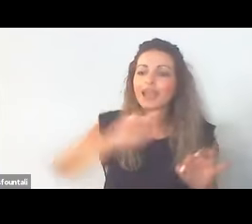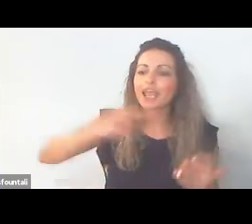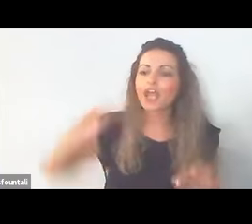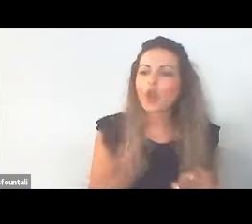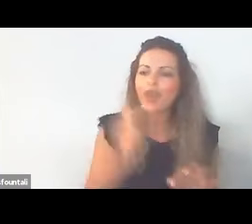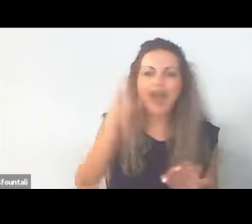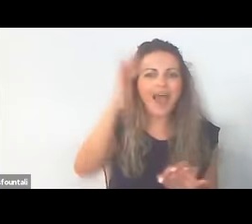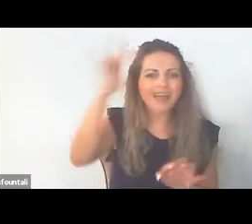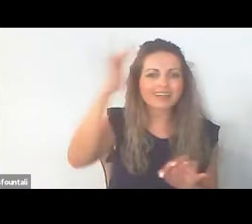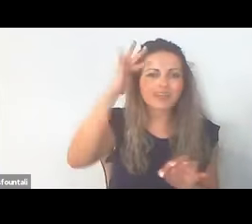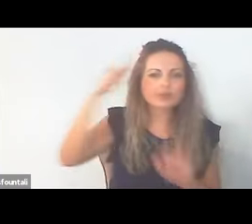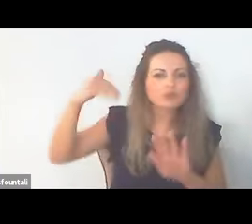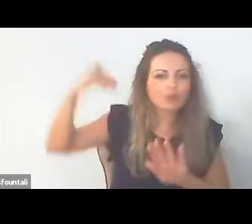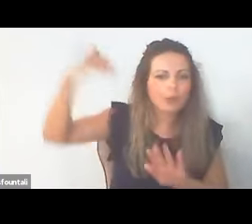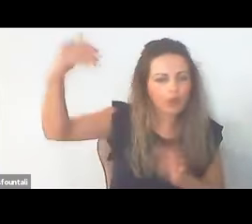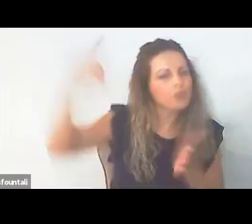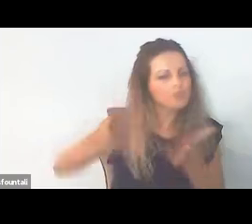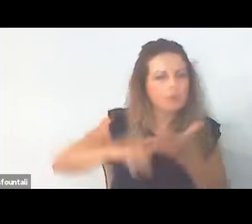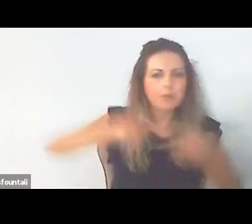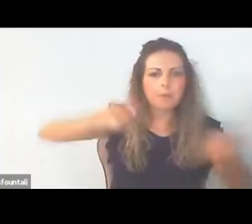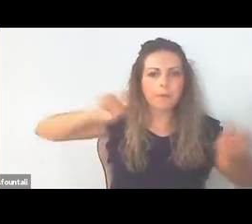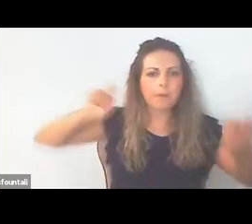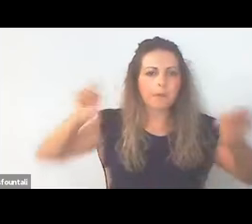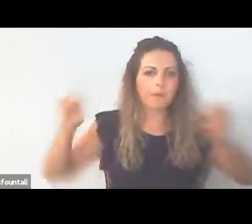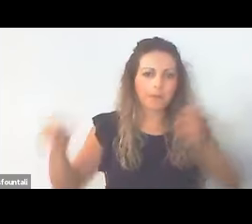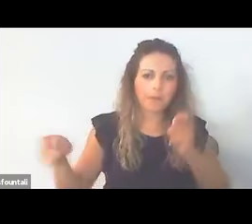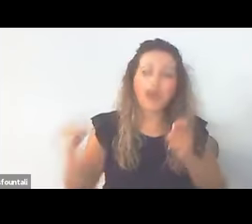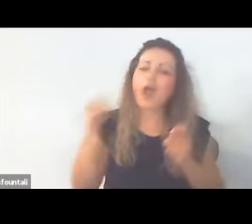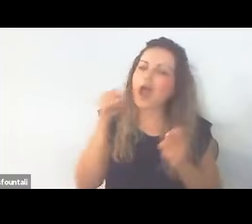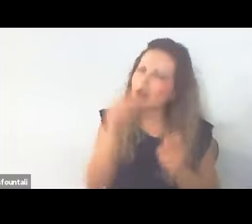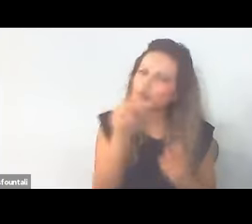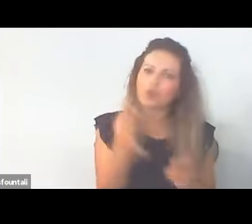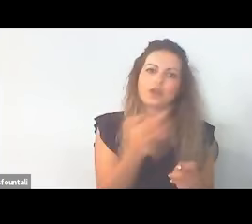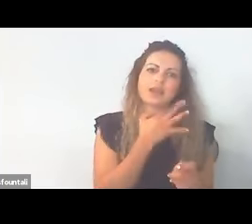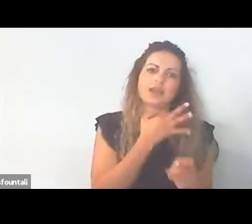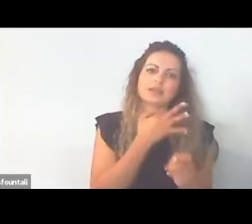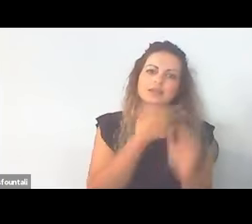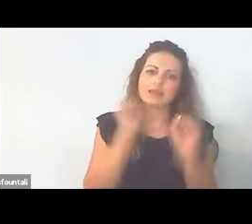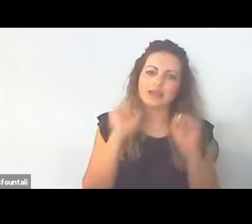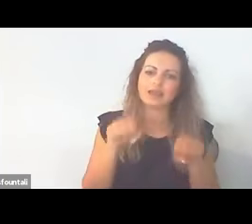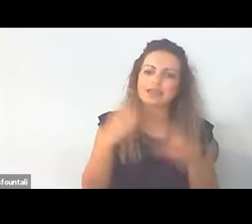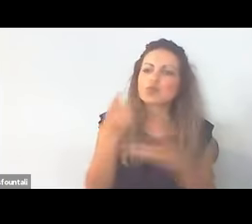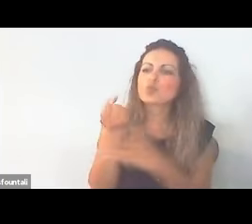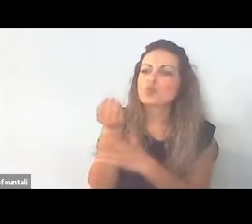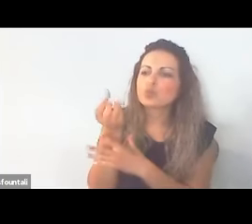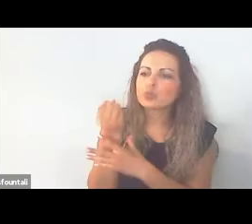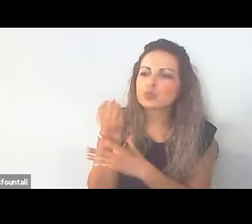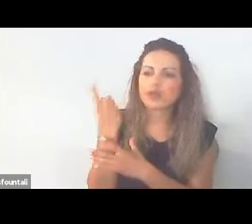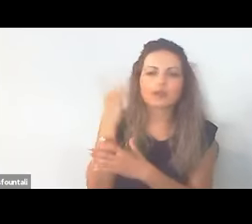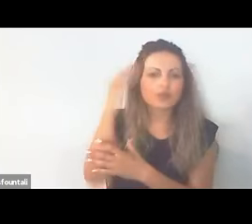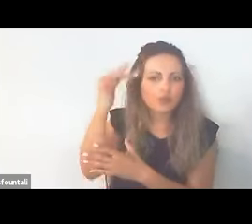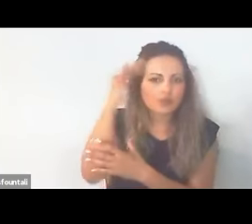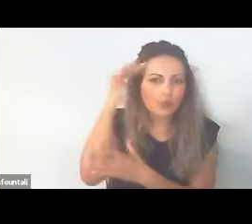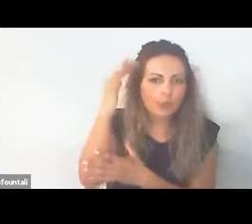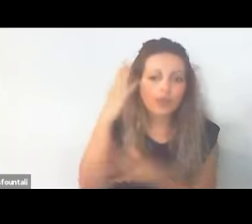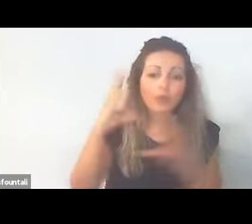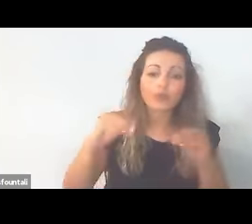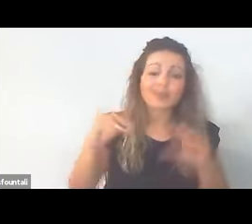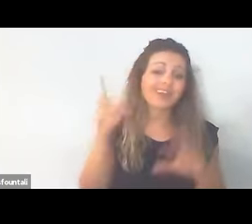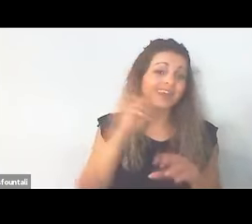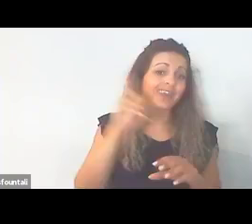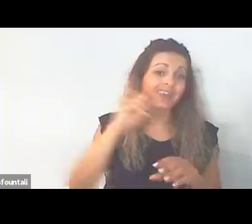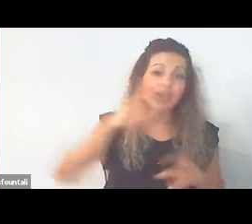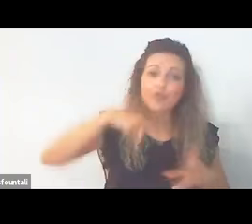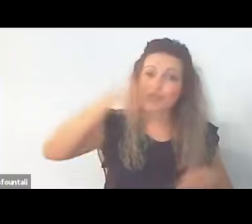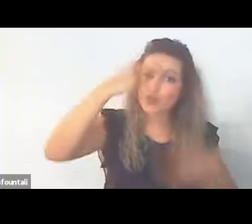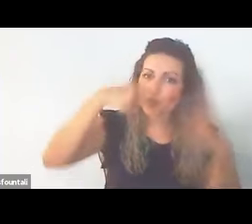χρειάζεται είναι μια συνολική αλλαγή κουλτούρας και νοοτροπιών σε ό,τι αφορά τα γυναικεία δικαιώματα, τον καταμερισμό των